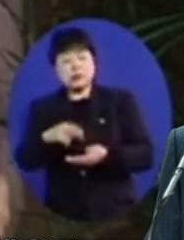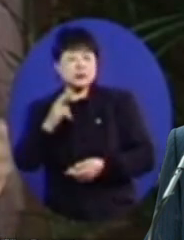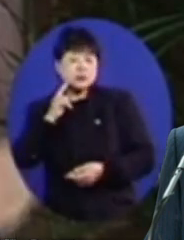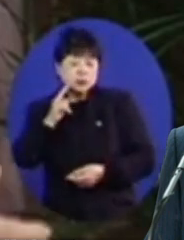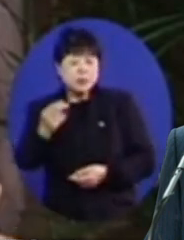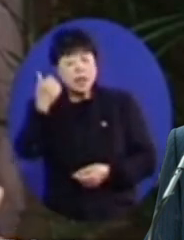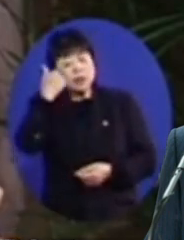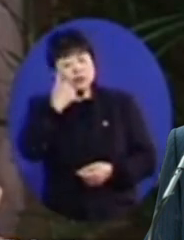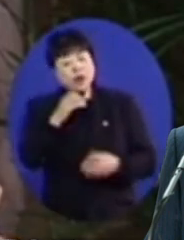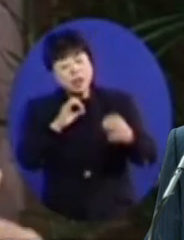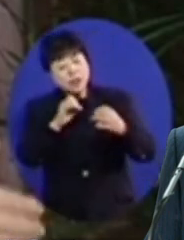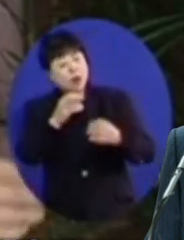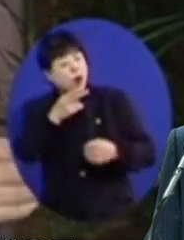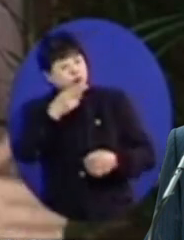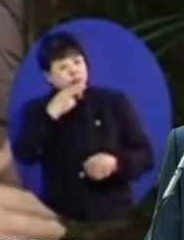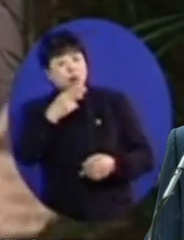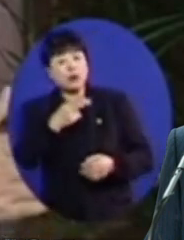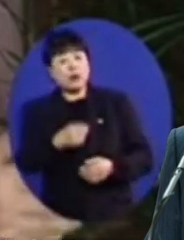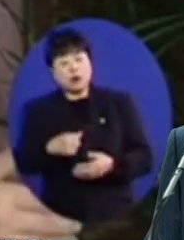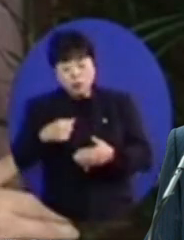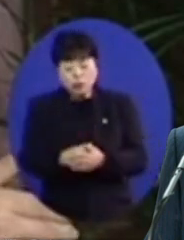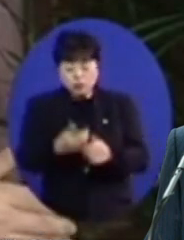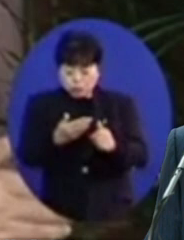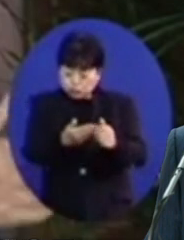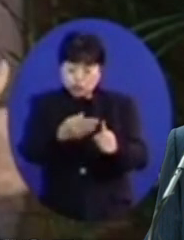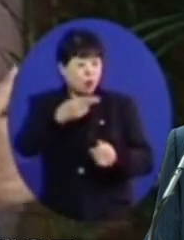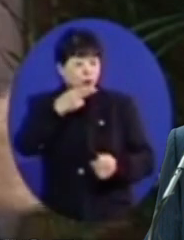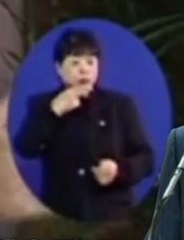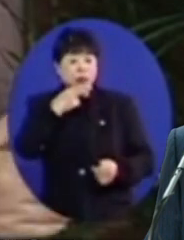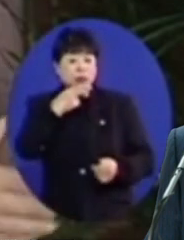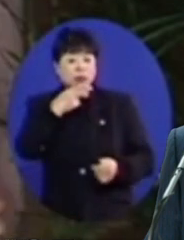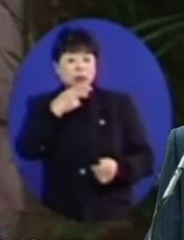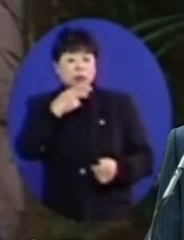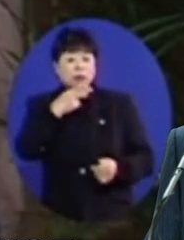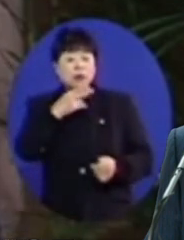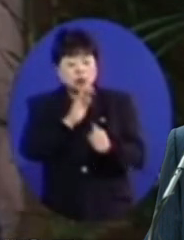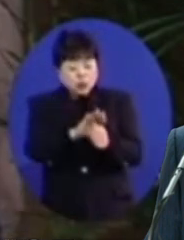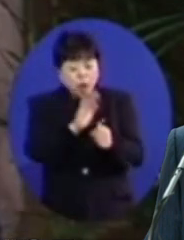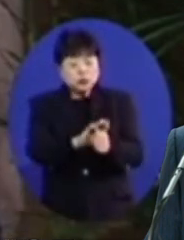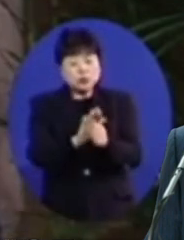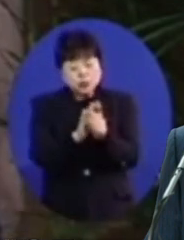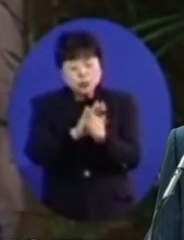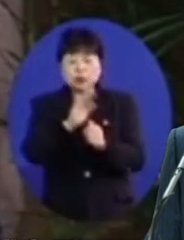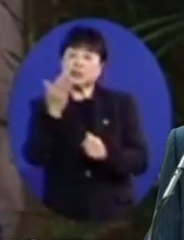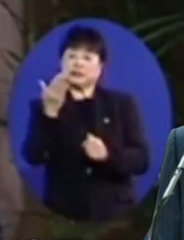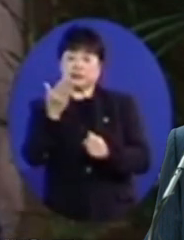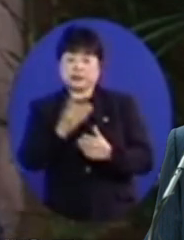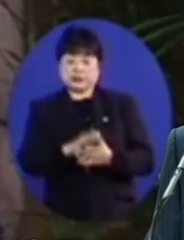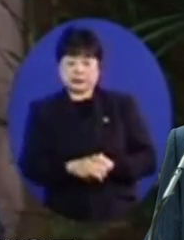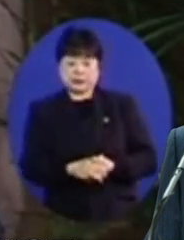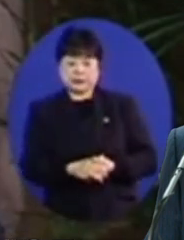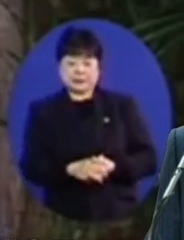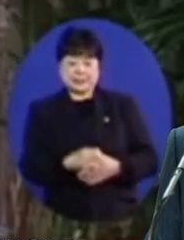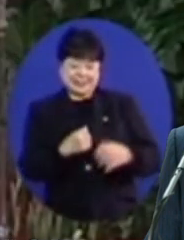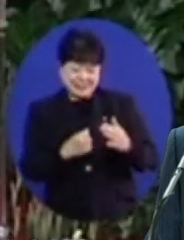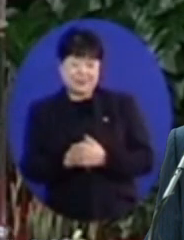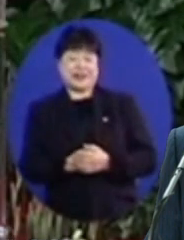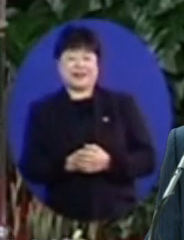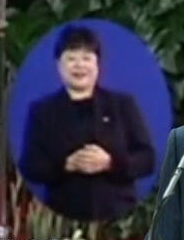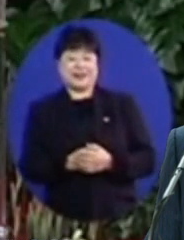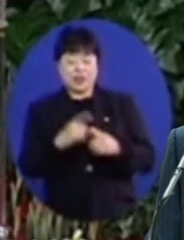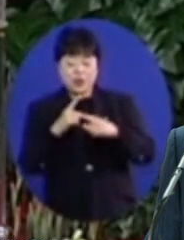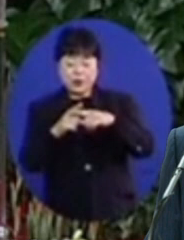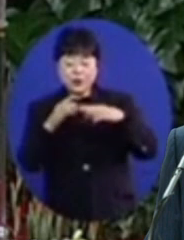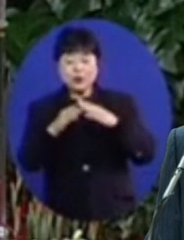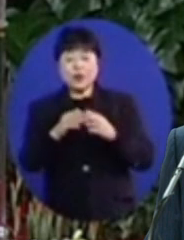누가 와서 대화를 해주고 용기와 힘이 되어준 얼마나 더 큰 위로와 도움이 되는지 모릅니다 그래서 우리